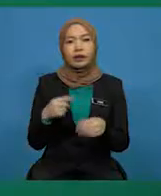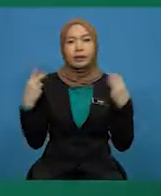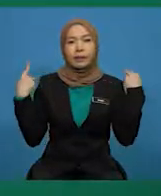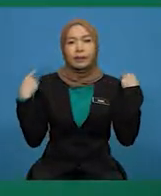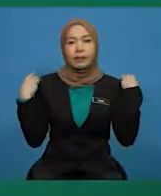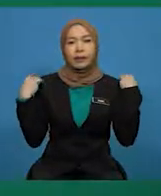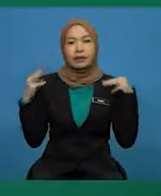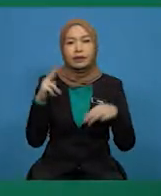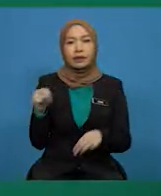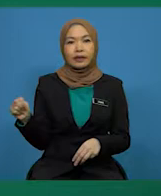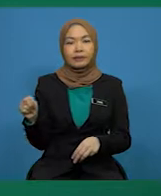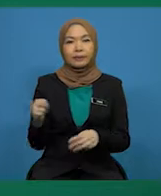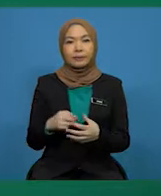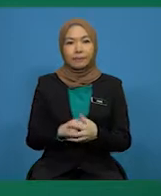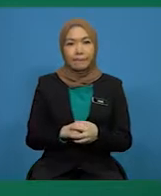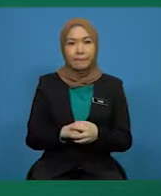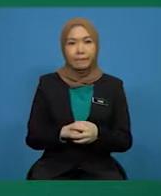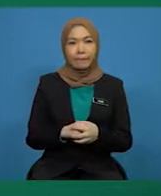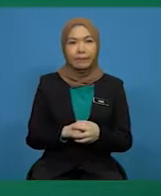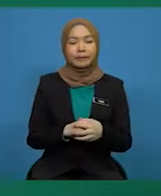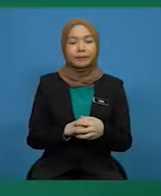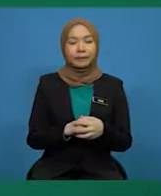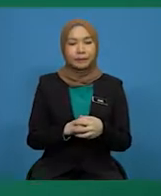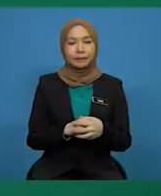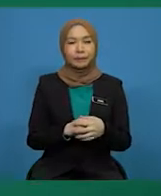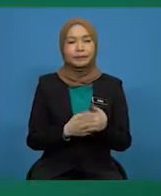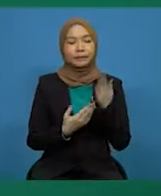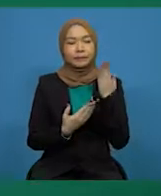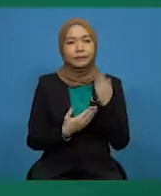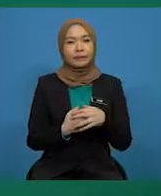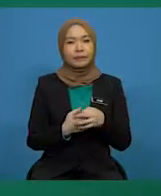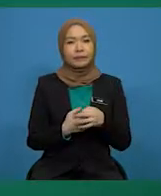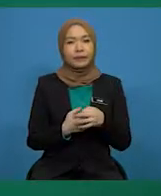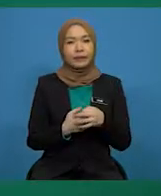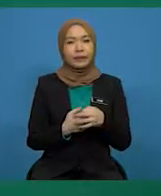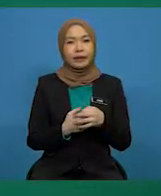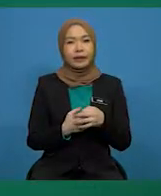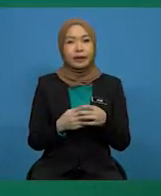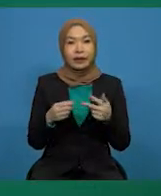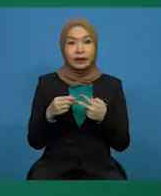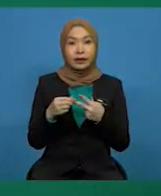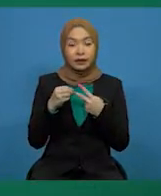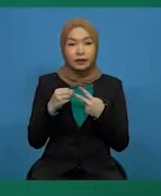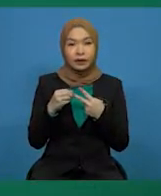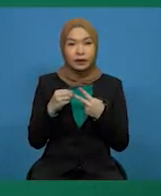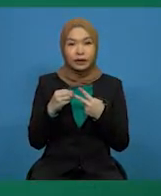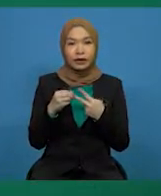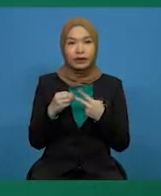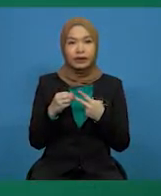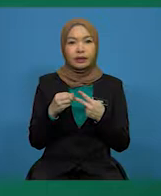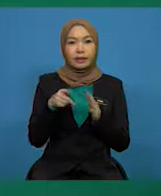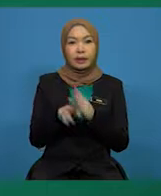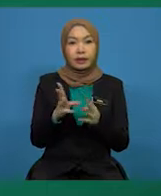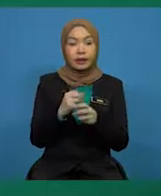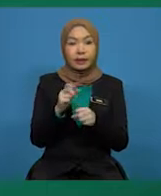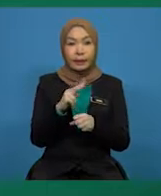tujuan urus niaga, awasan dan juga spekulasi. Yang kedua, faktor pendapatan akan mempengaruhi